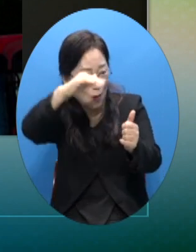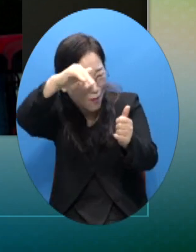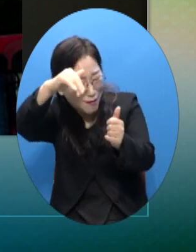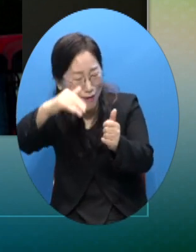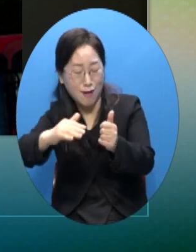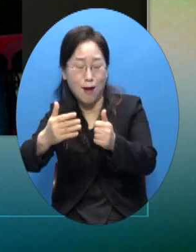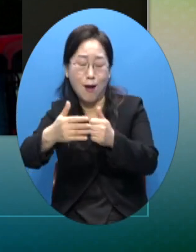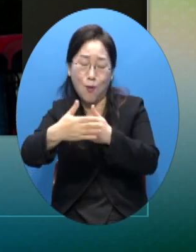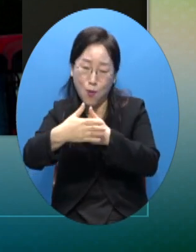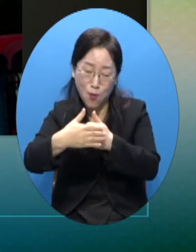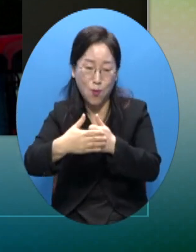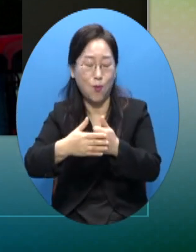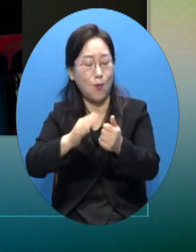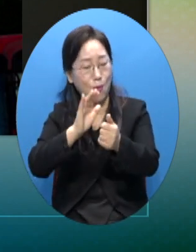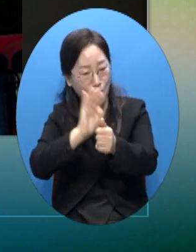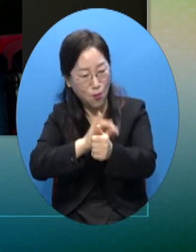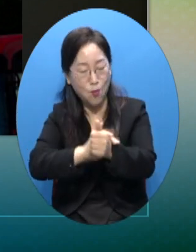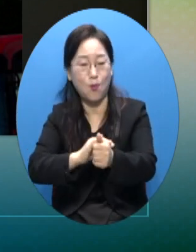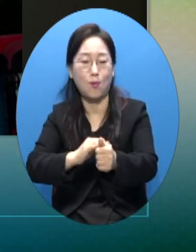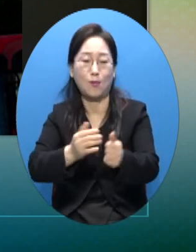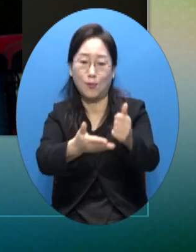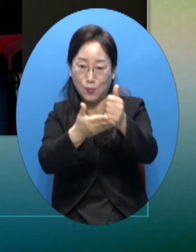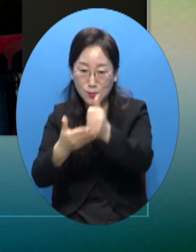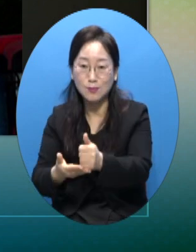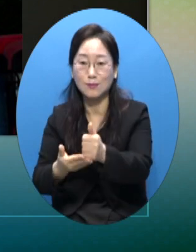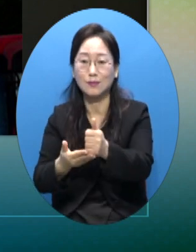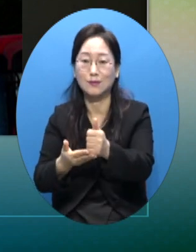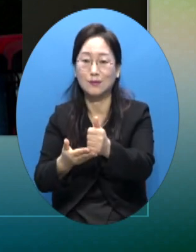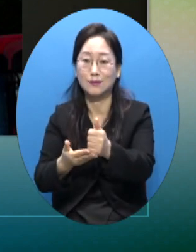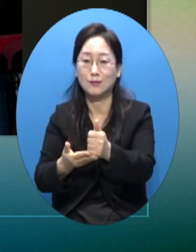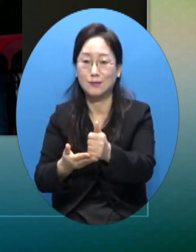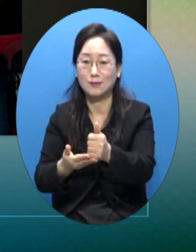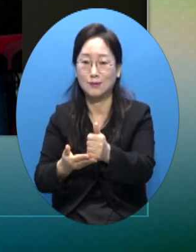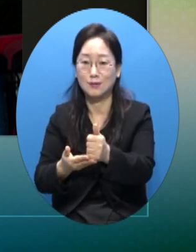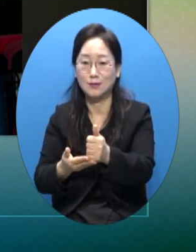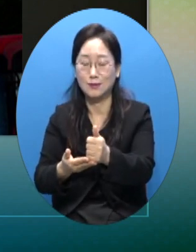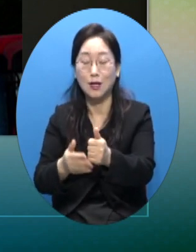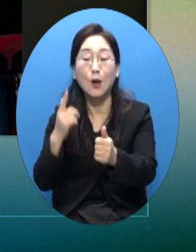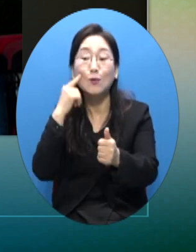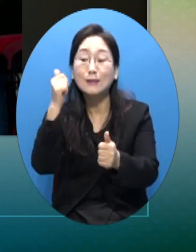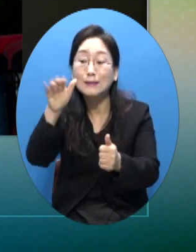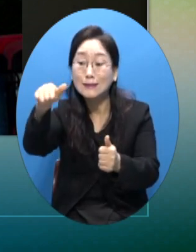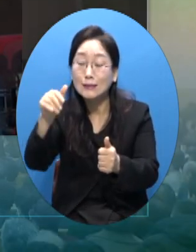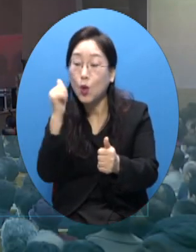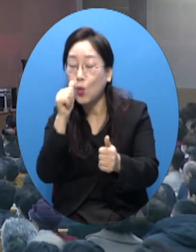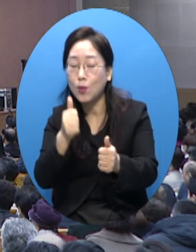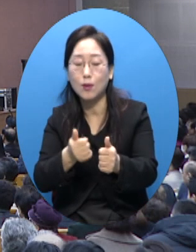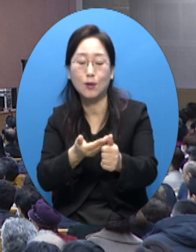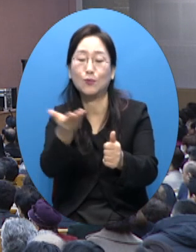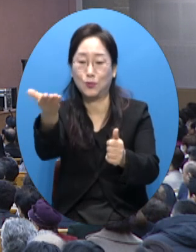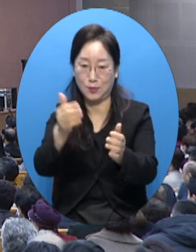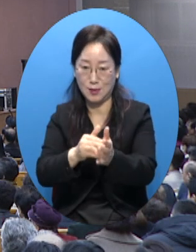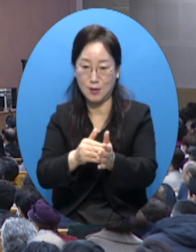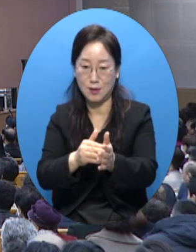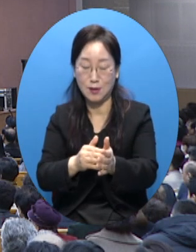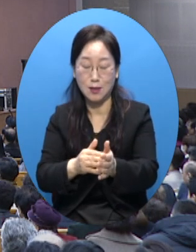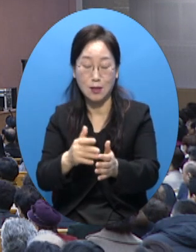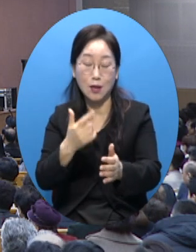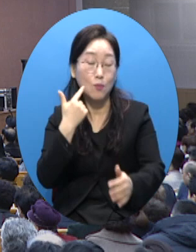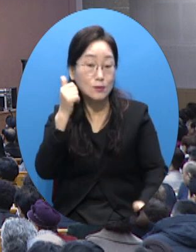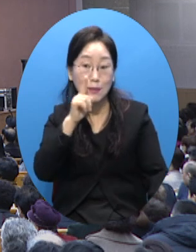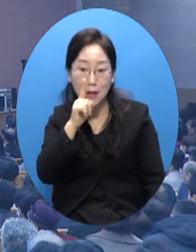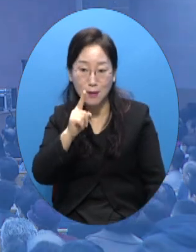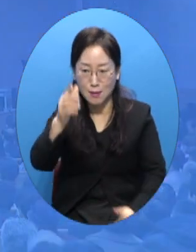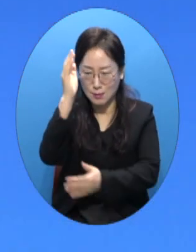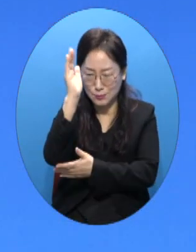아이를 반겨 주면서 그를 목사님께 인도했습니다 거기서 목사님께 말씀을 듣고